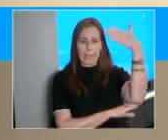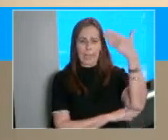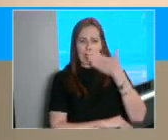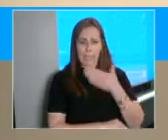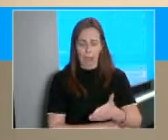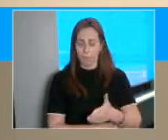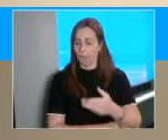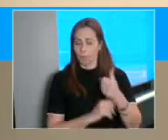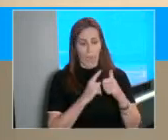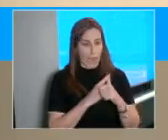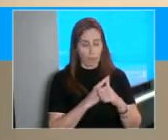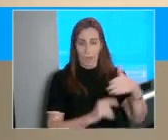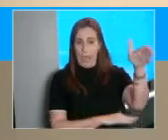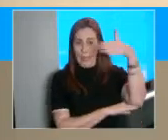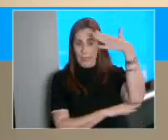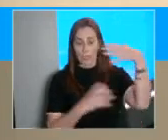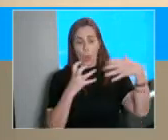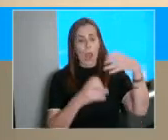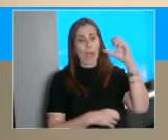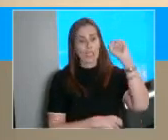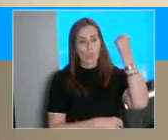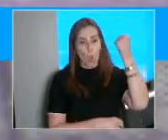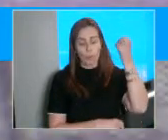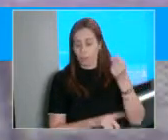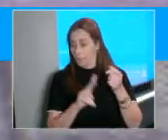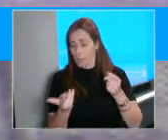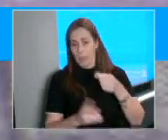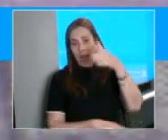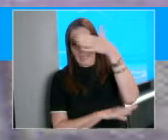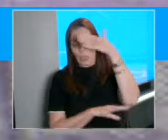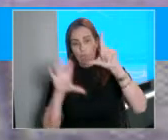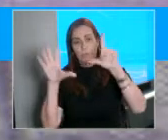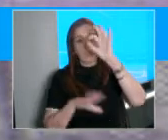המדינה. מחד, דגל התנועה הציונית, ומאידך,